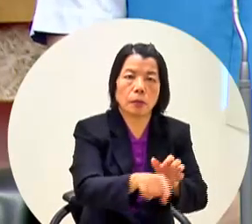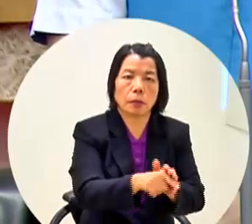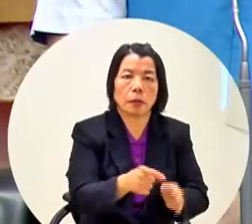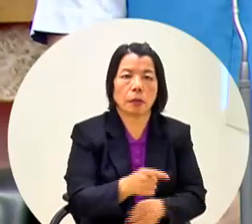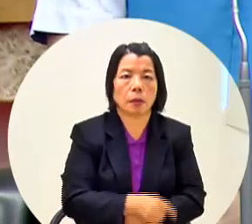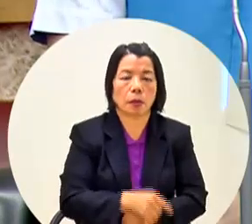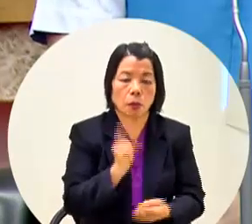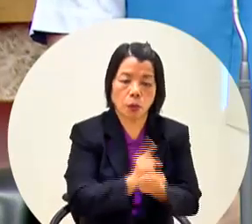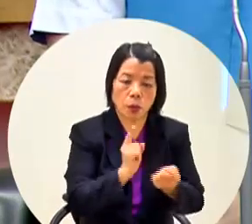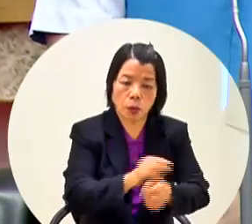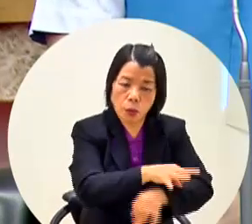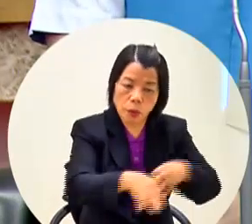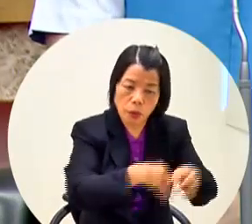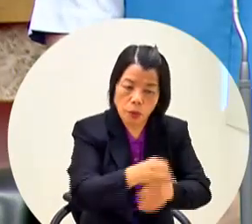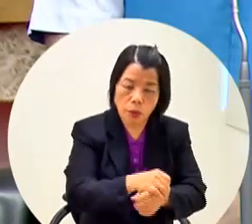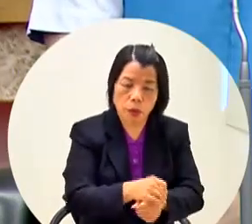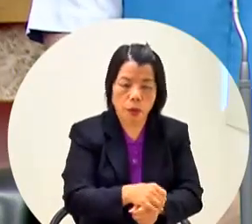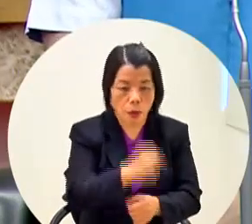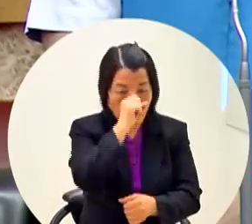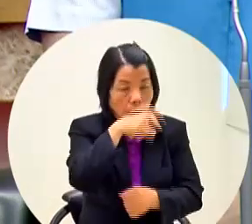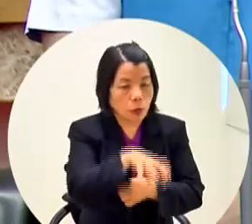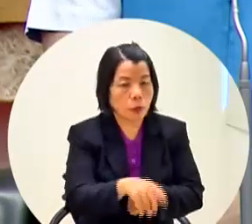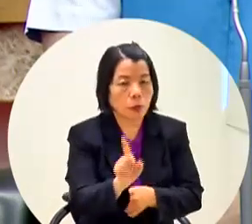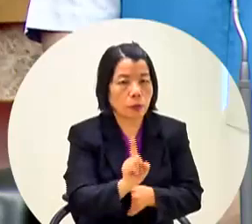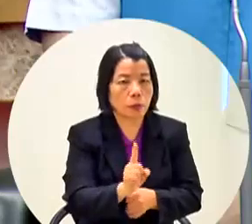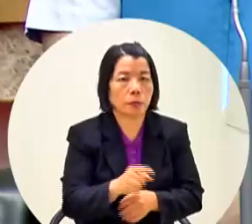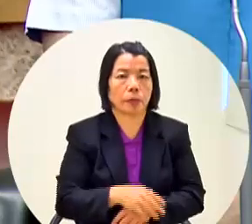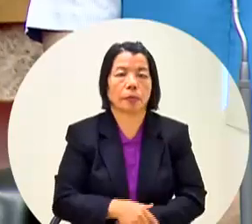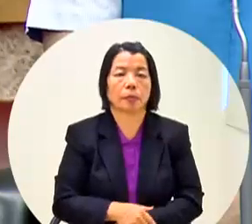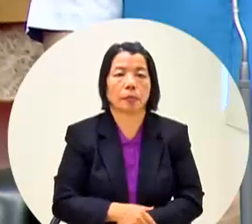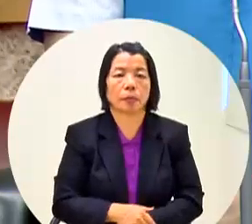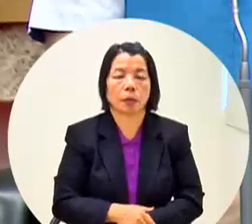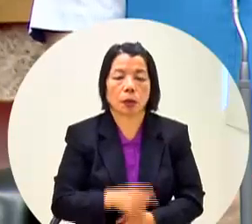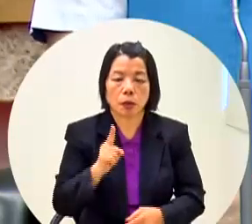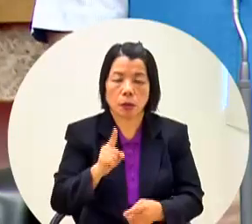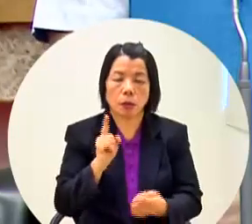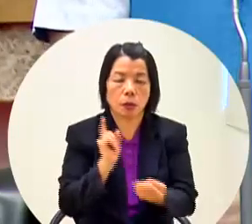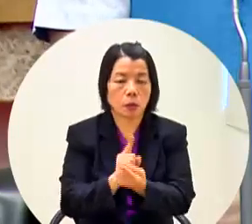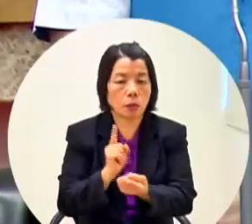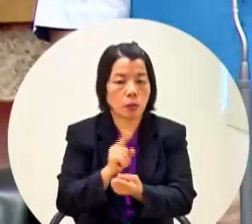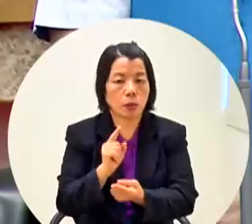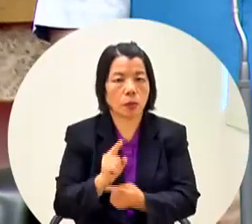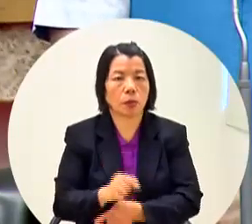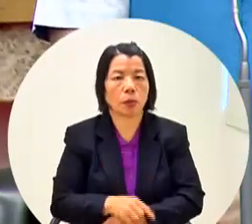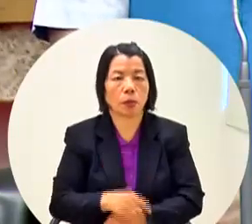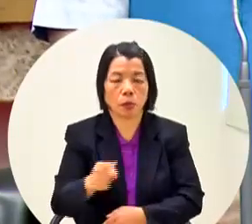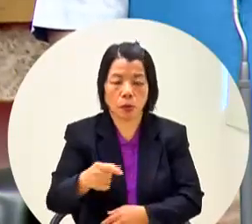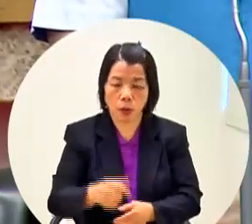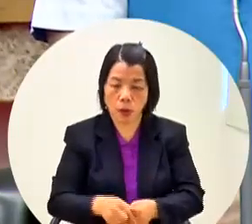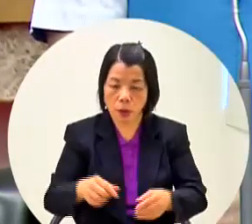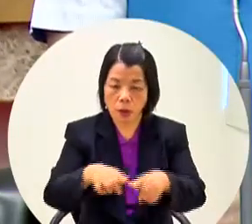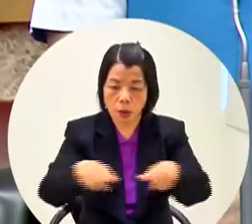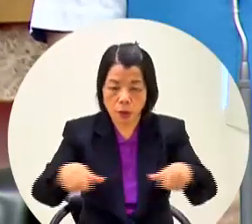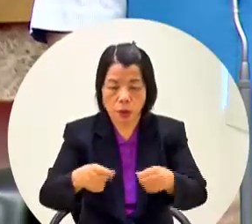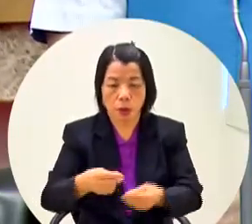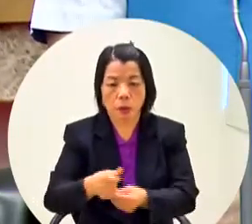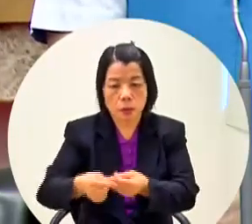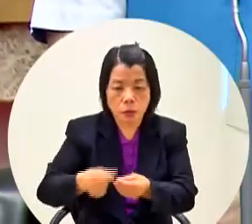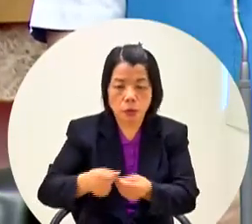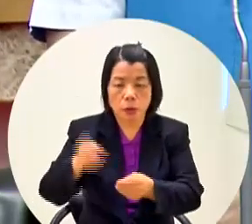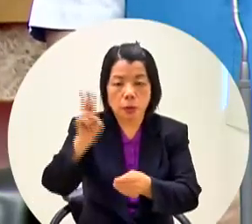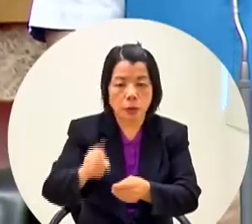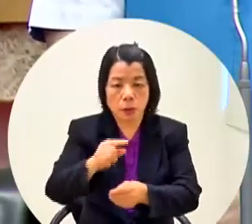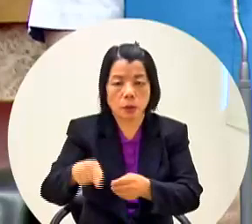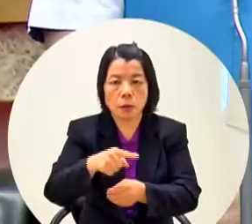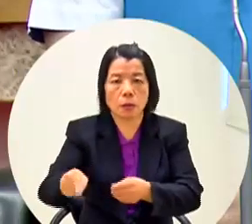对地方经济的优点的建制，这是一个议题。那至于攻击是纸本的传统纸本和电子支付，就看